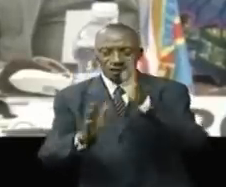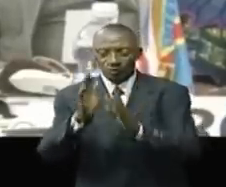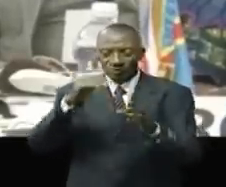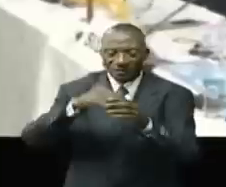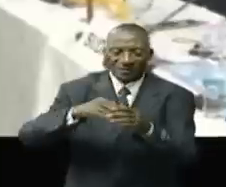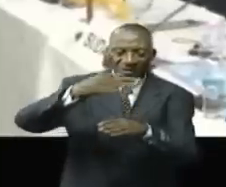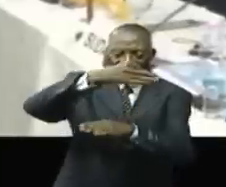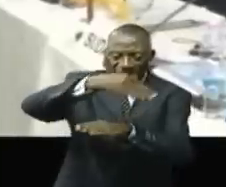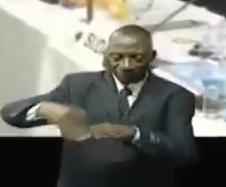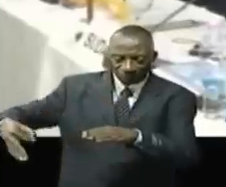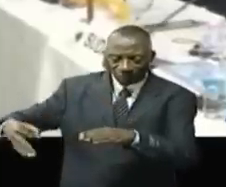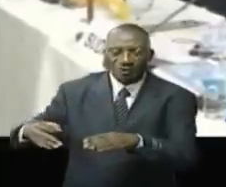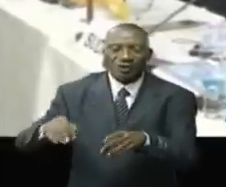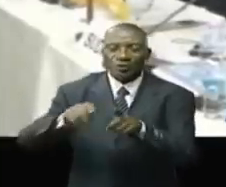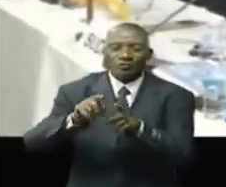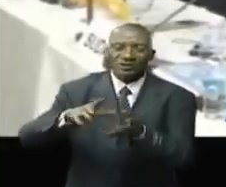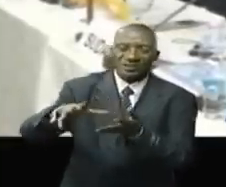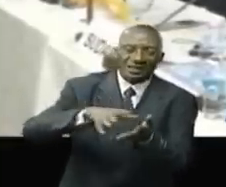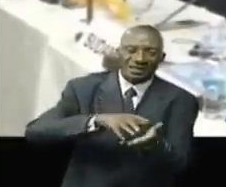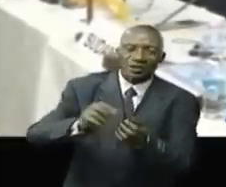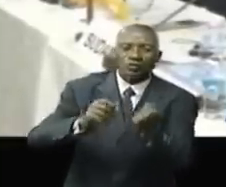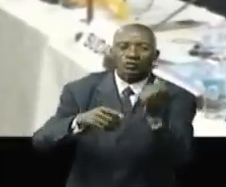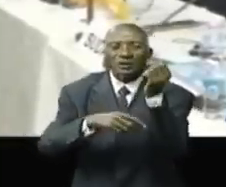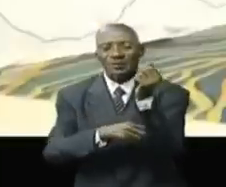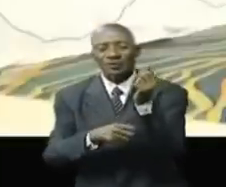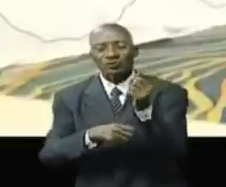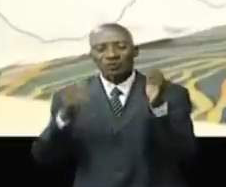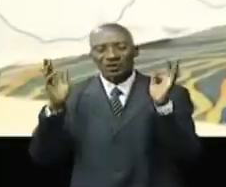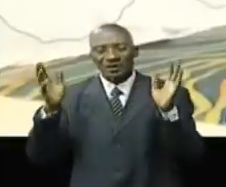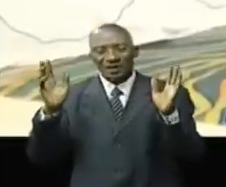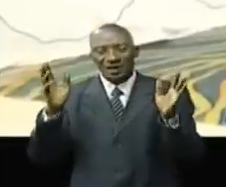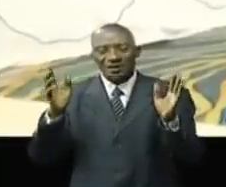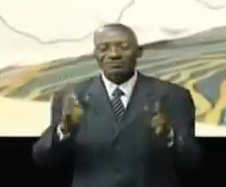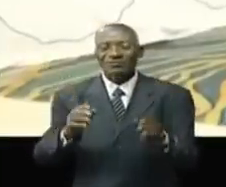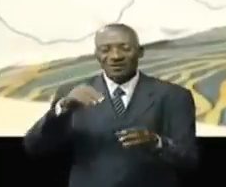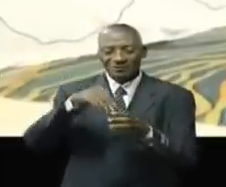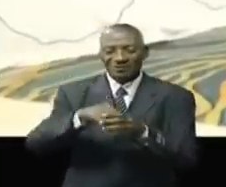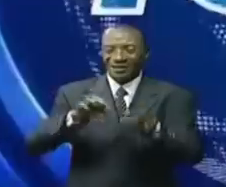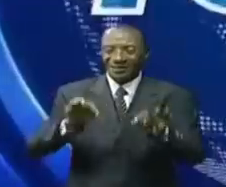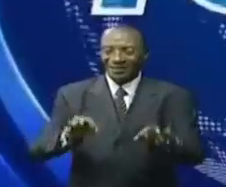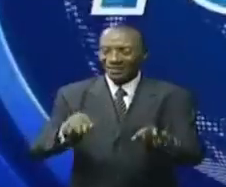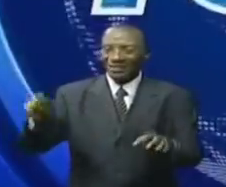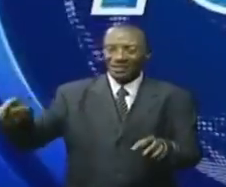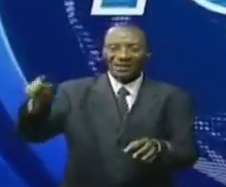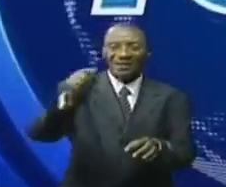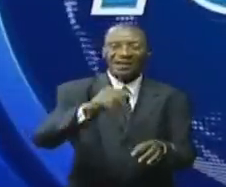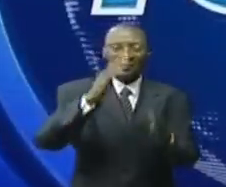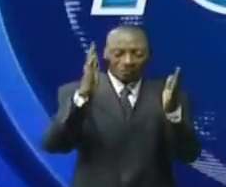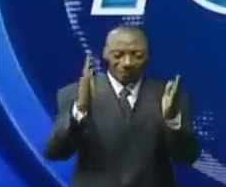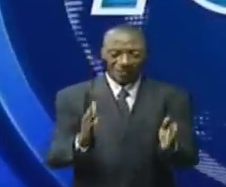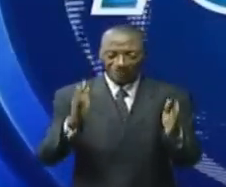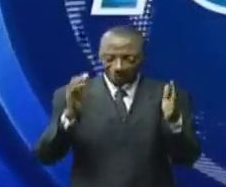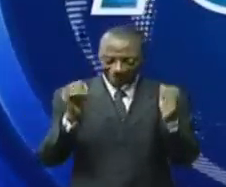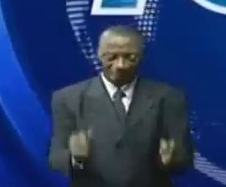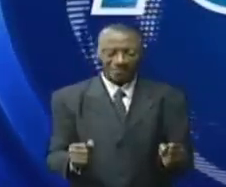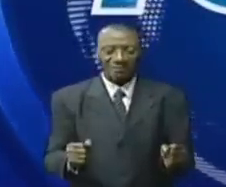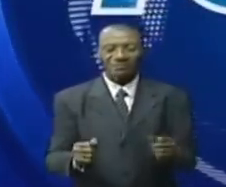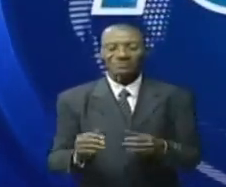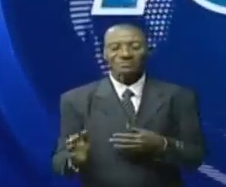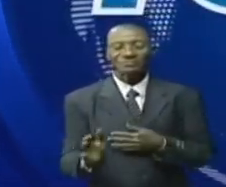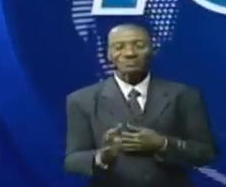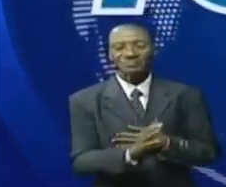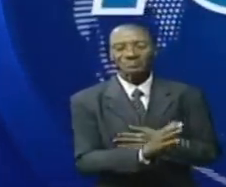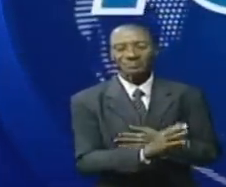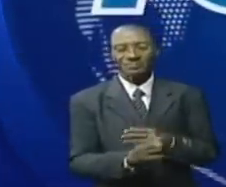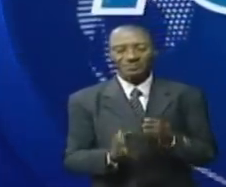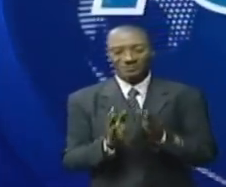les crimes graves organisés commis sur leur sol respectif. 19 juin, c'était hier,